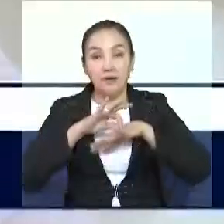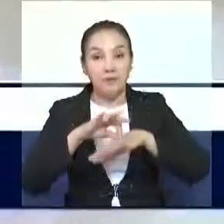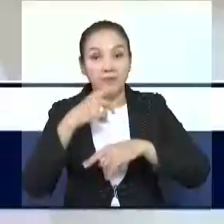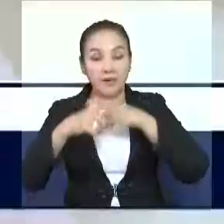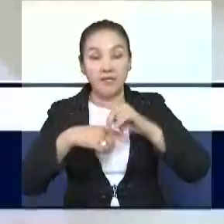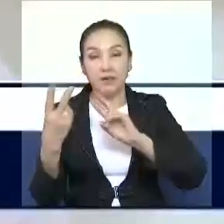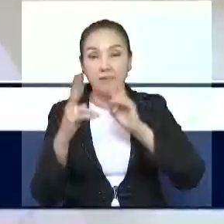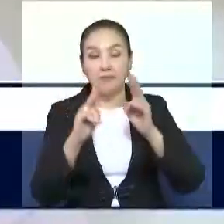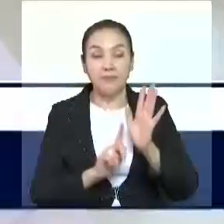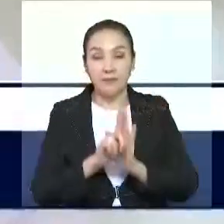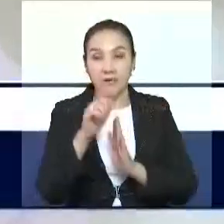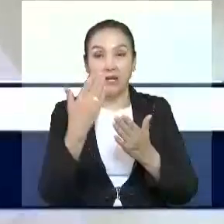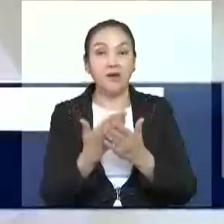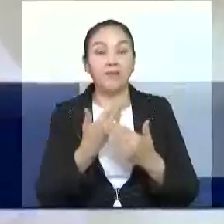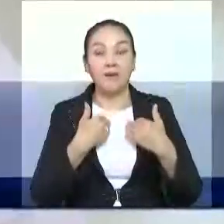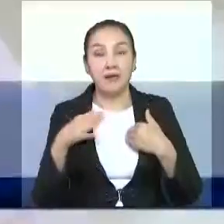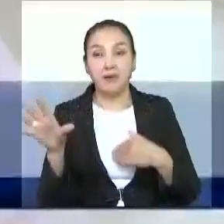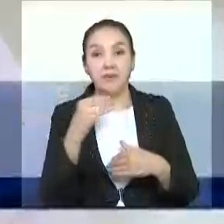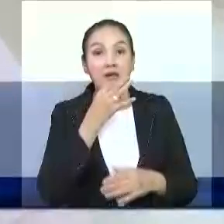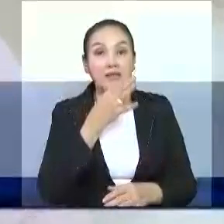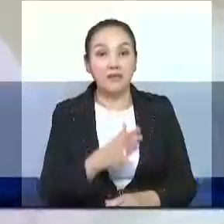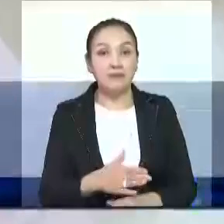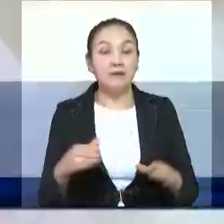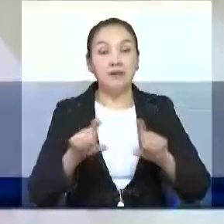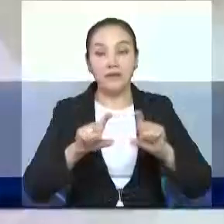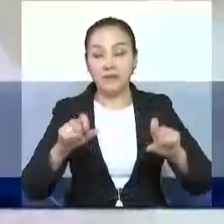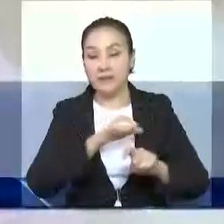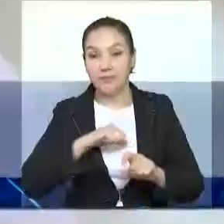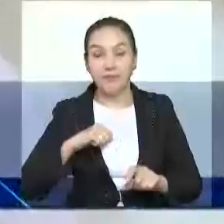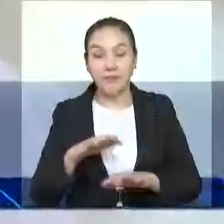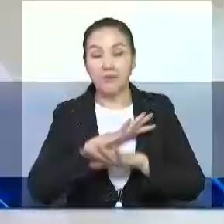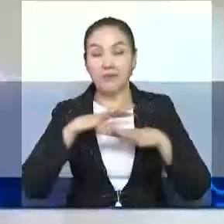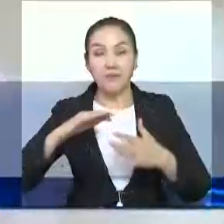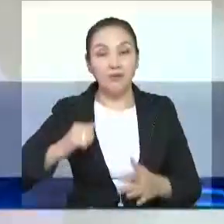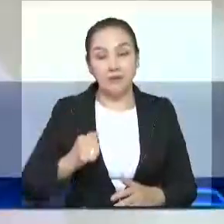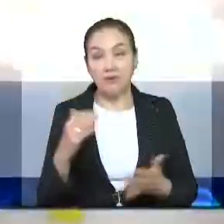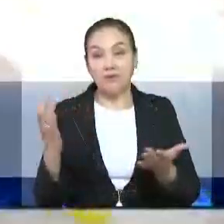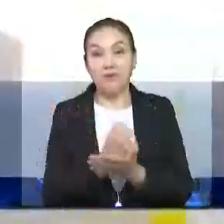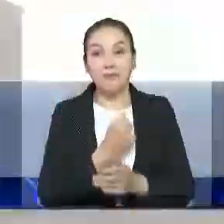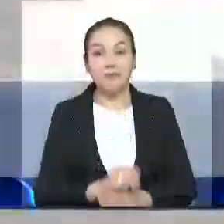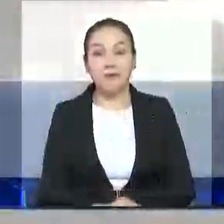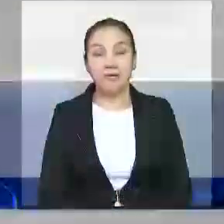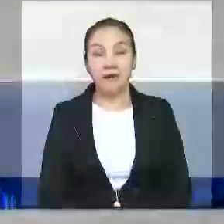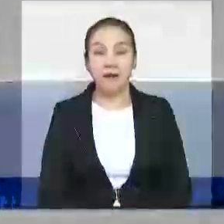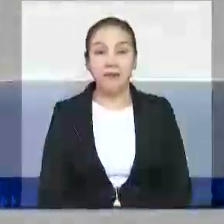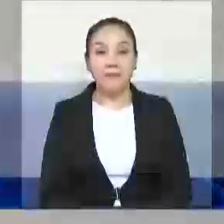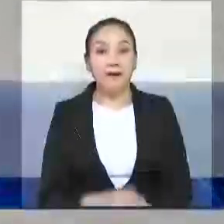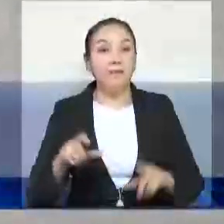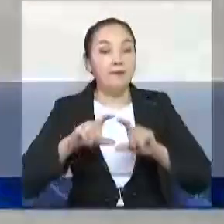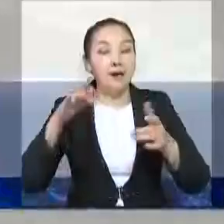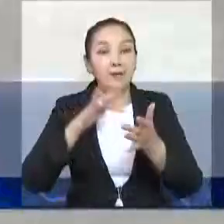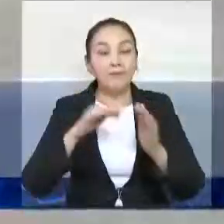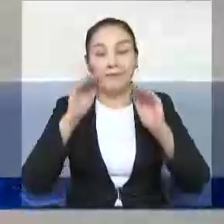Кейіннен биге келіп бастадым. Маған бәрі ұнады. Орталықтан өзіме көптеген достар таптым. Айта кетейік, орталықта әлеуметтік